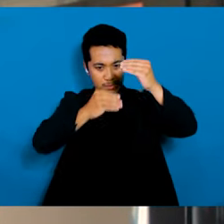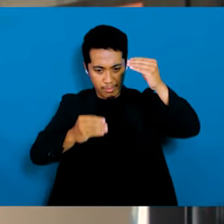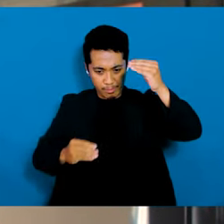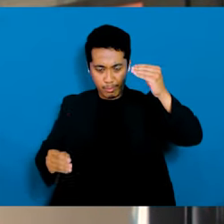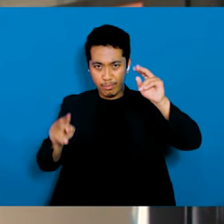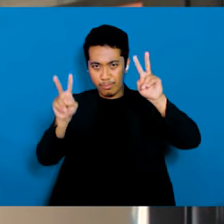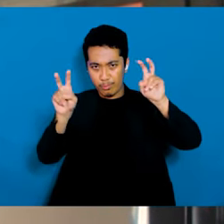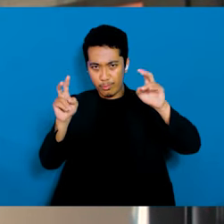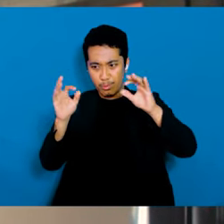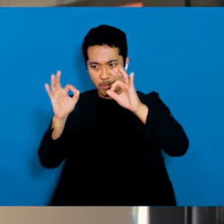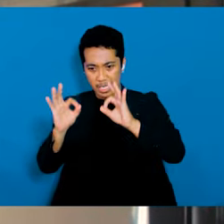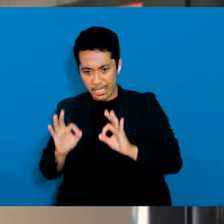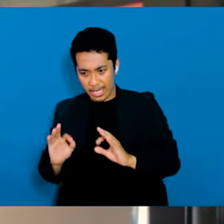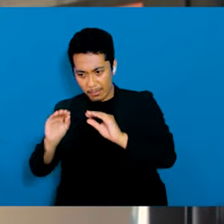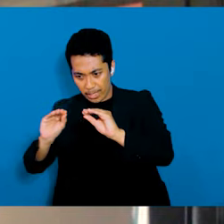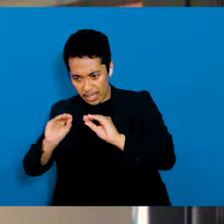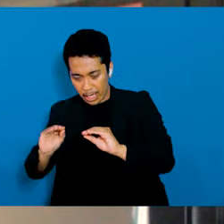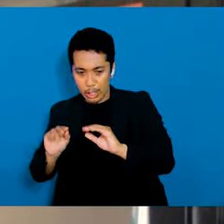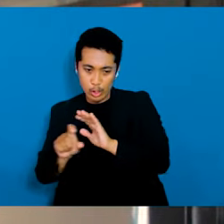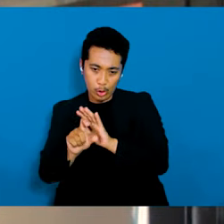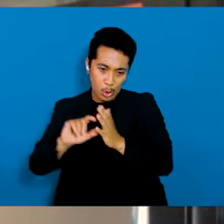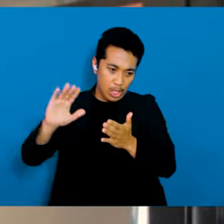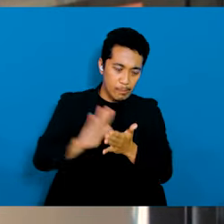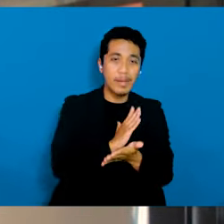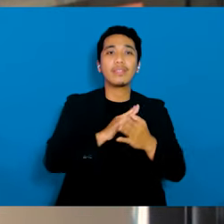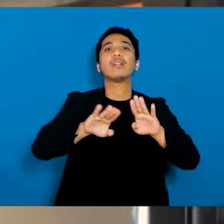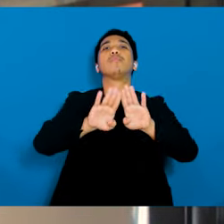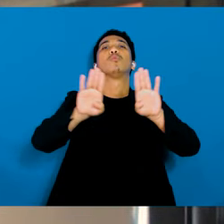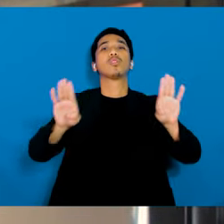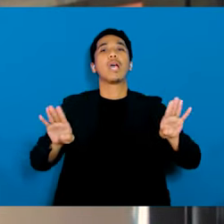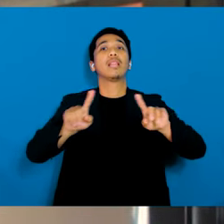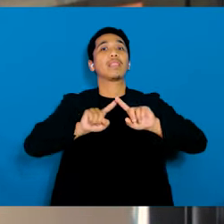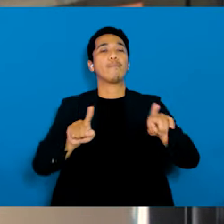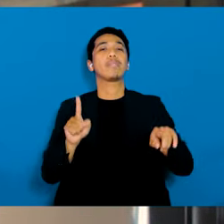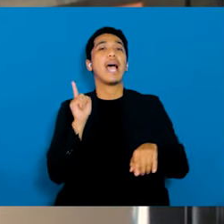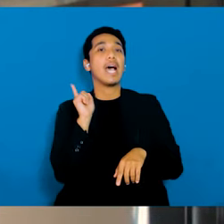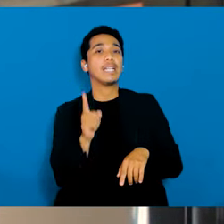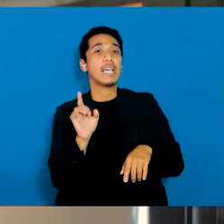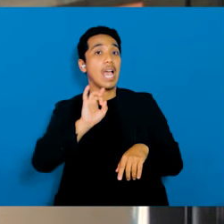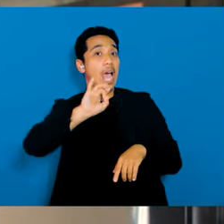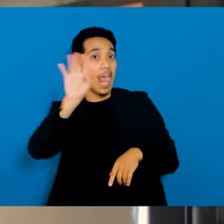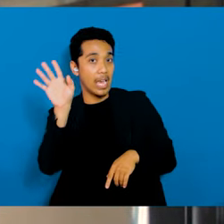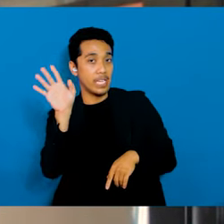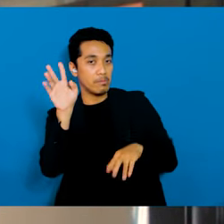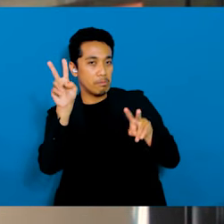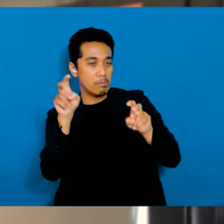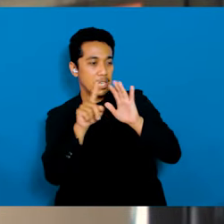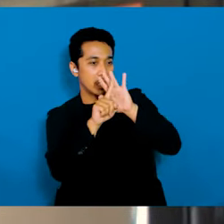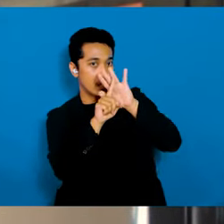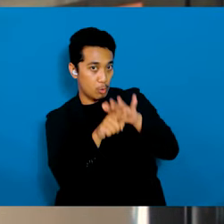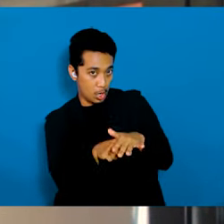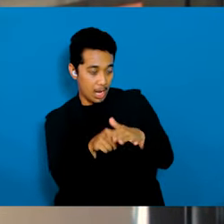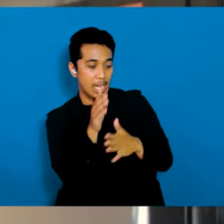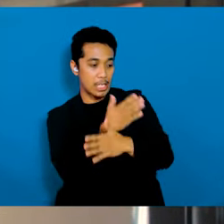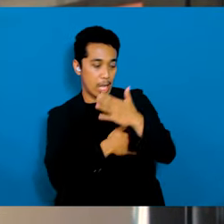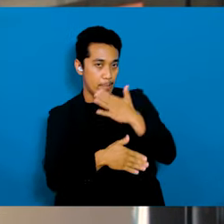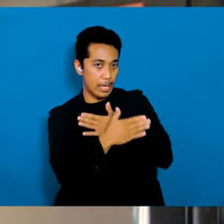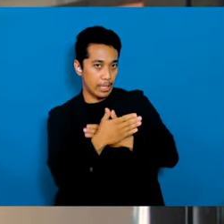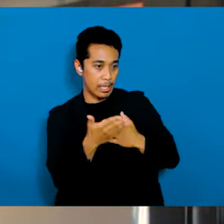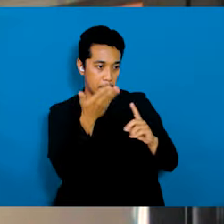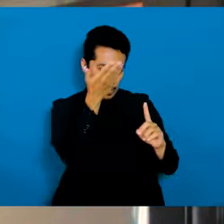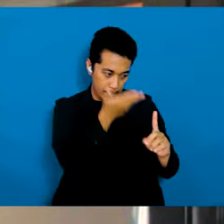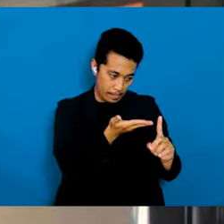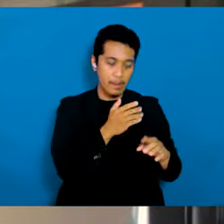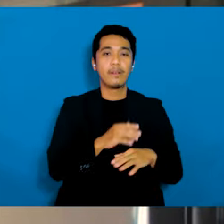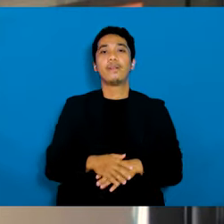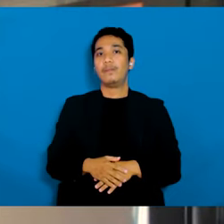ya, misalkan nih soal pendidikan, kesempatan dibuka dan sebagainya, tapi ada hal yang menyelubungi di situ. Nah, ini diskriminasi